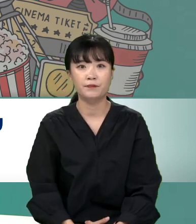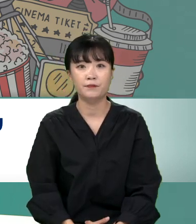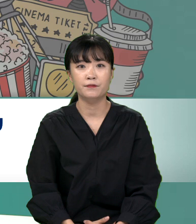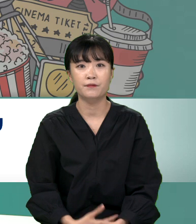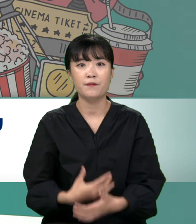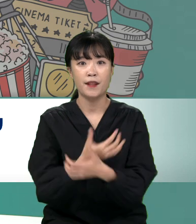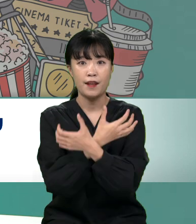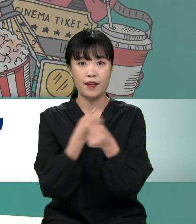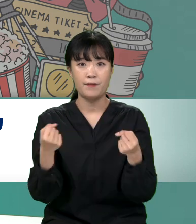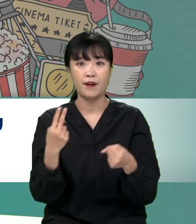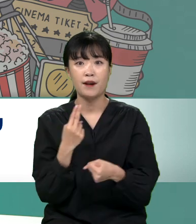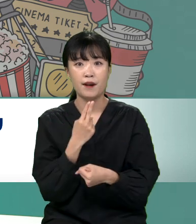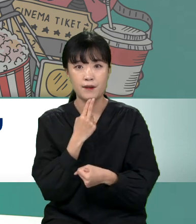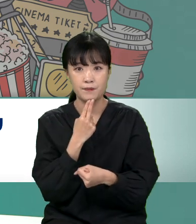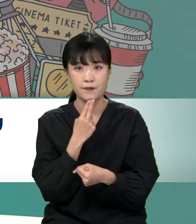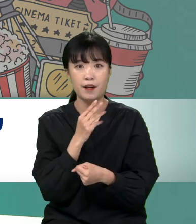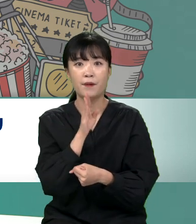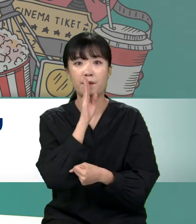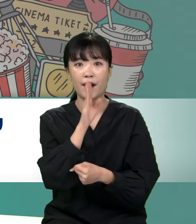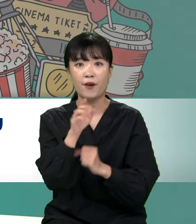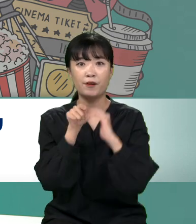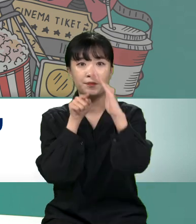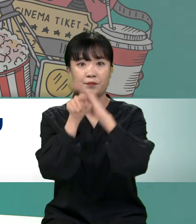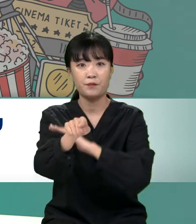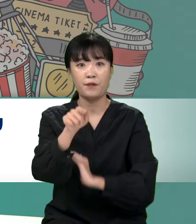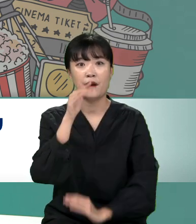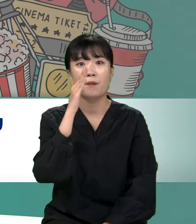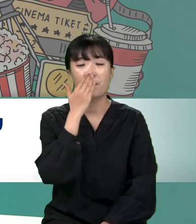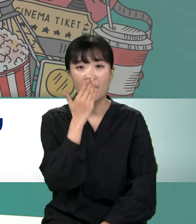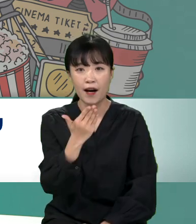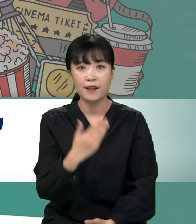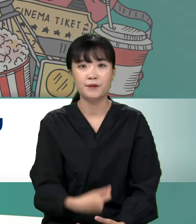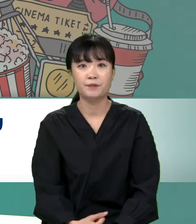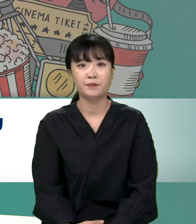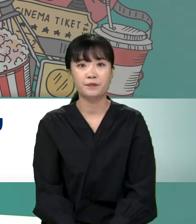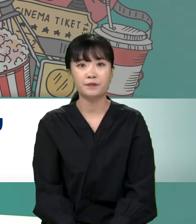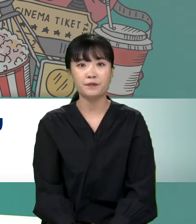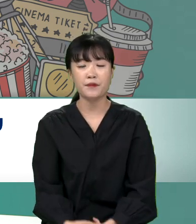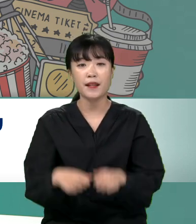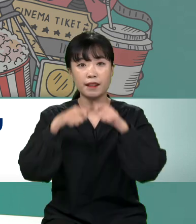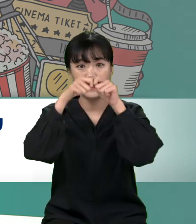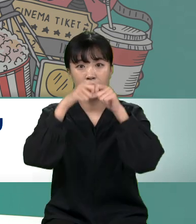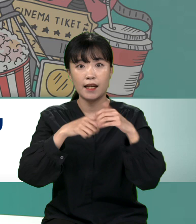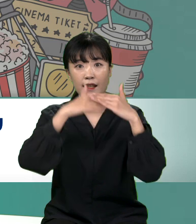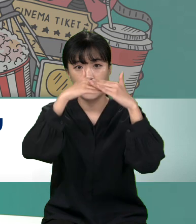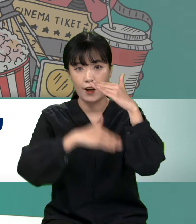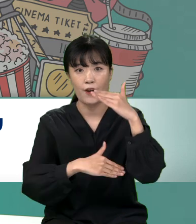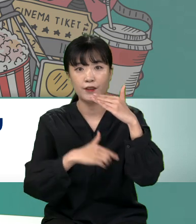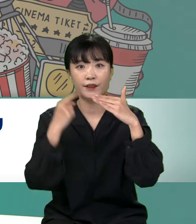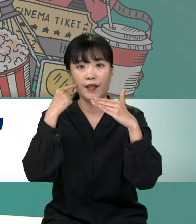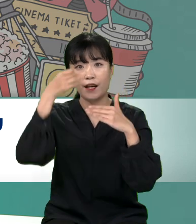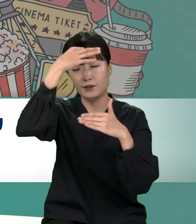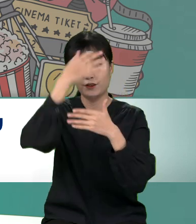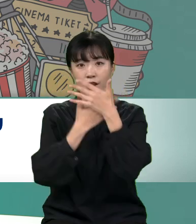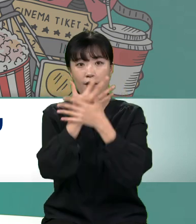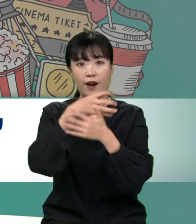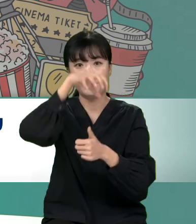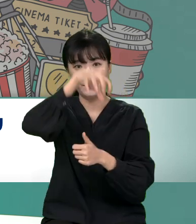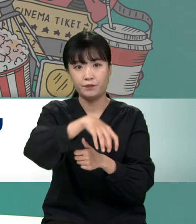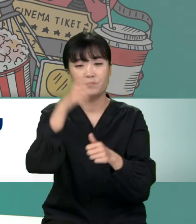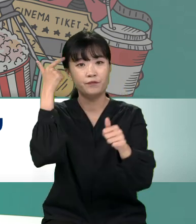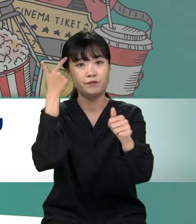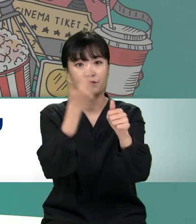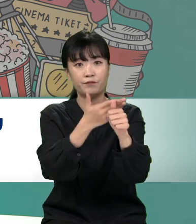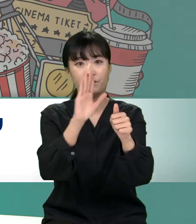한데요 사전 예매 없이 당일 선착순으로 입장 한다는 점 유의하셔야 겠습니다 자세한 내용은 인디플러스 포항으로